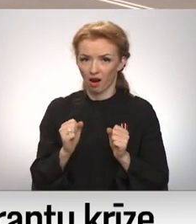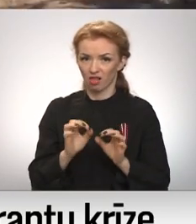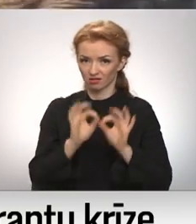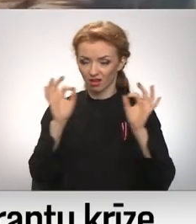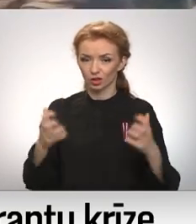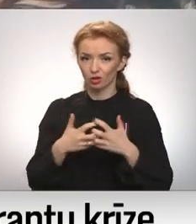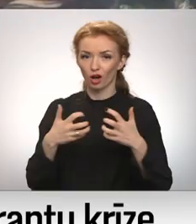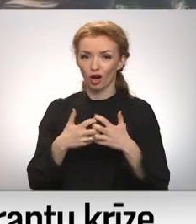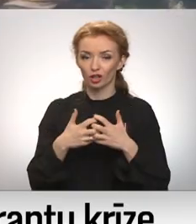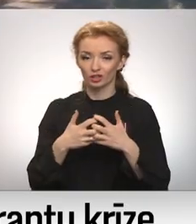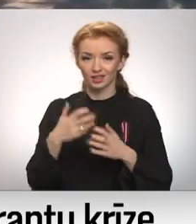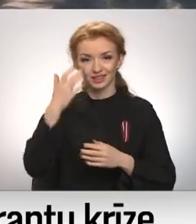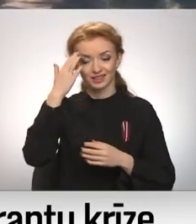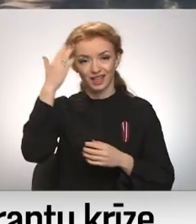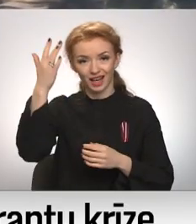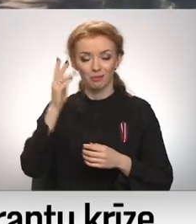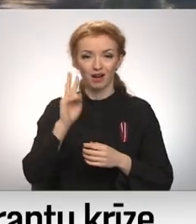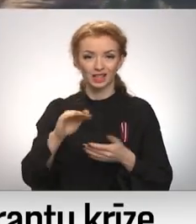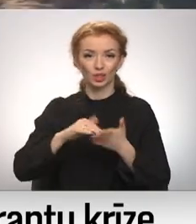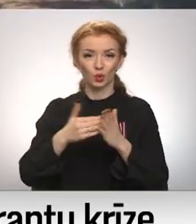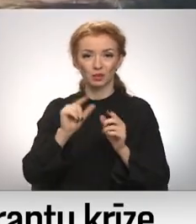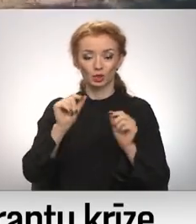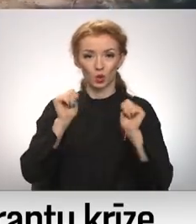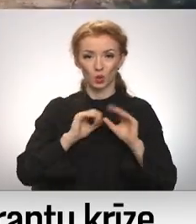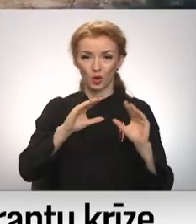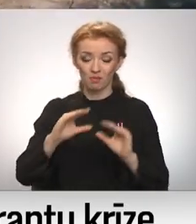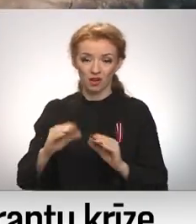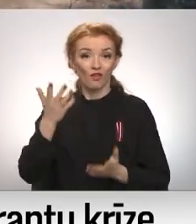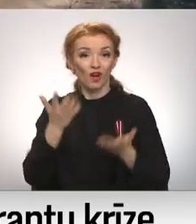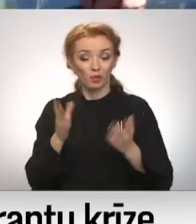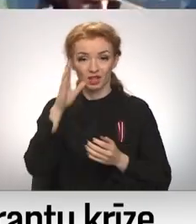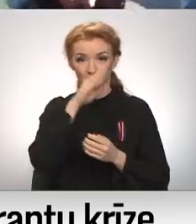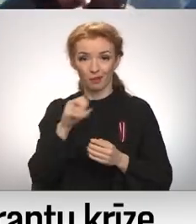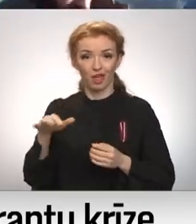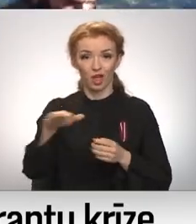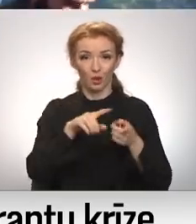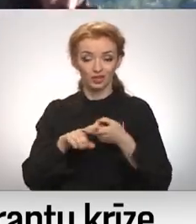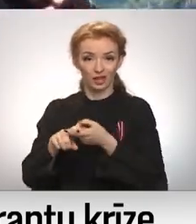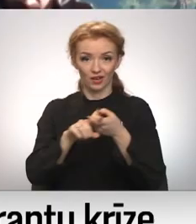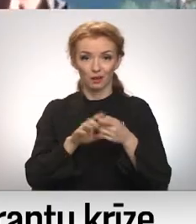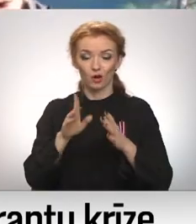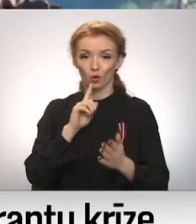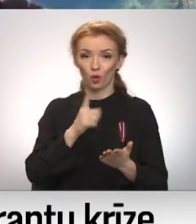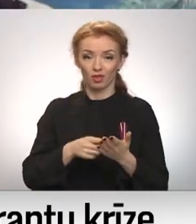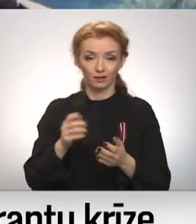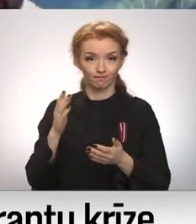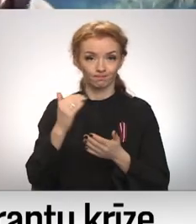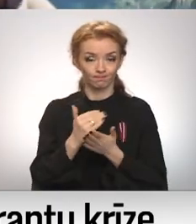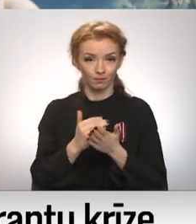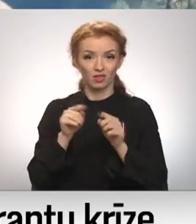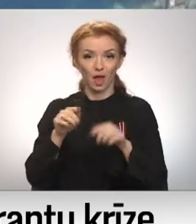karš. Cerības uz kādu situācijas normalizēšanos tiek saistītas ar iespējamību, ka Eiropas Savienība varētu noteikt sankcijas pret